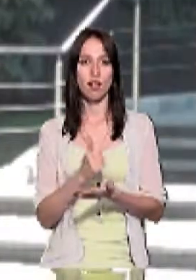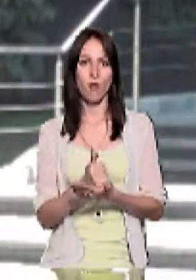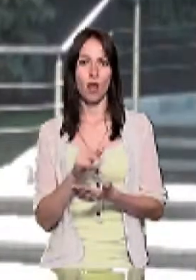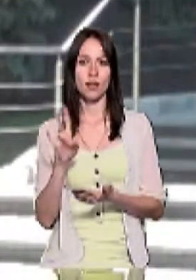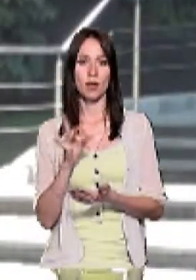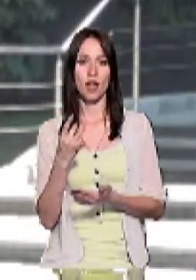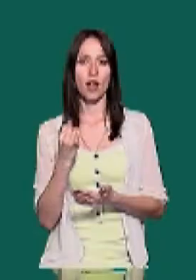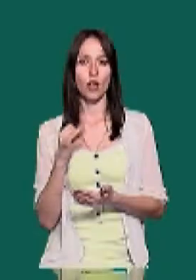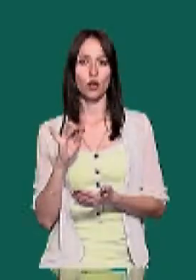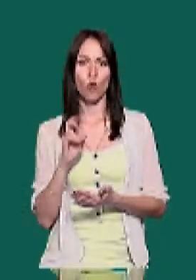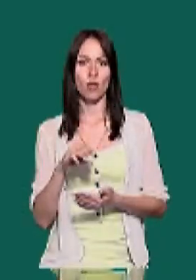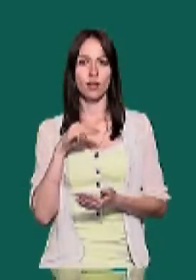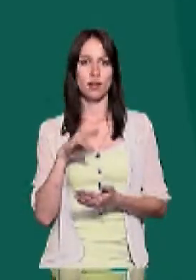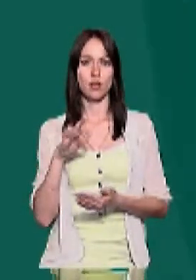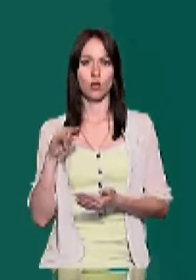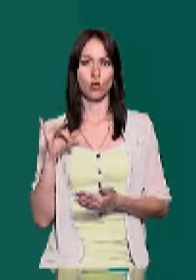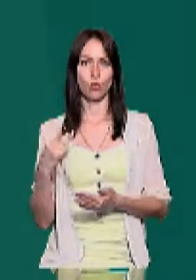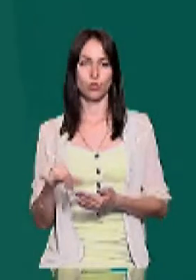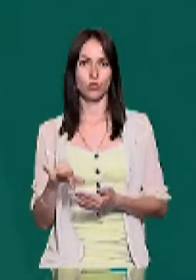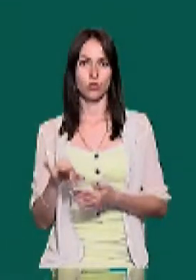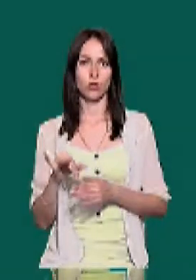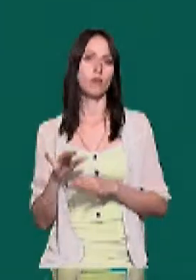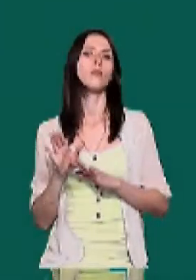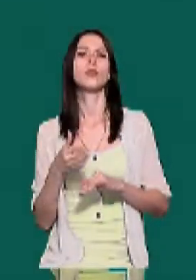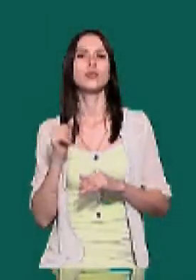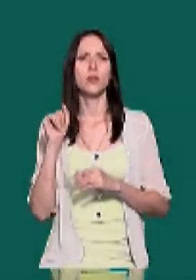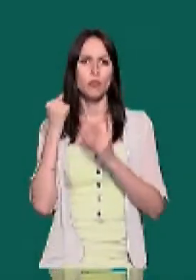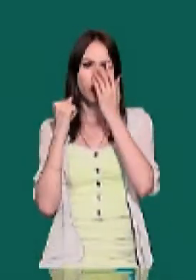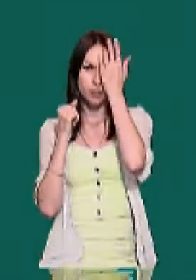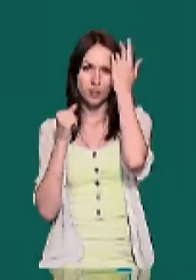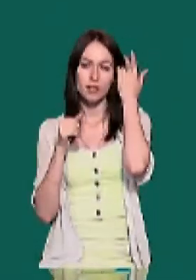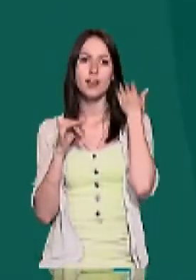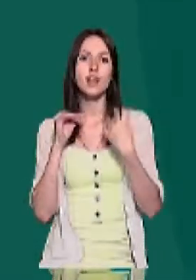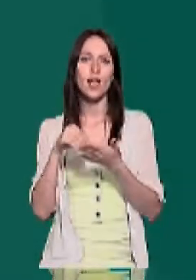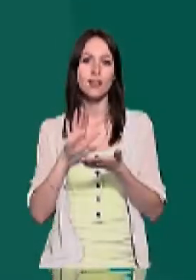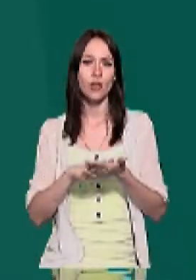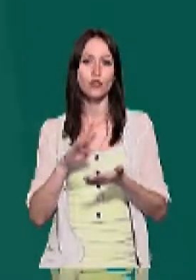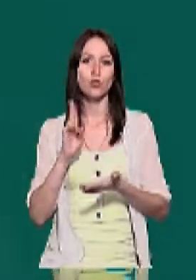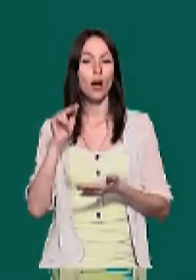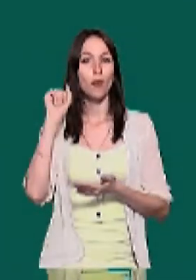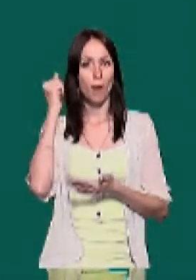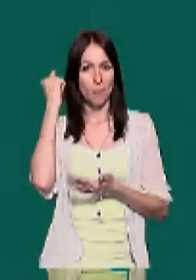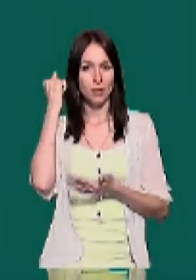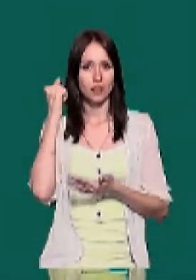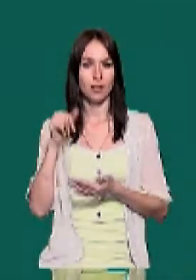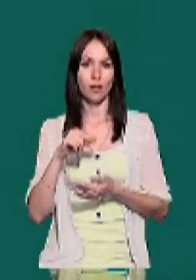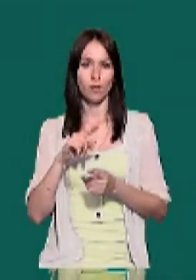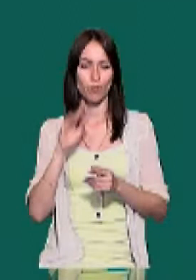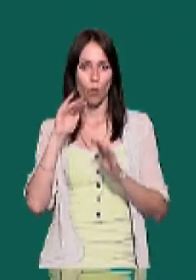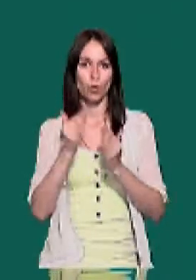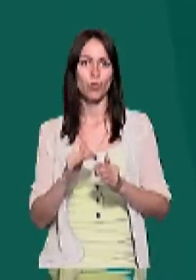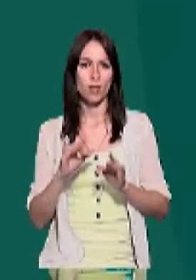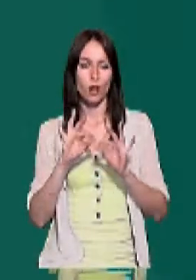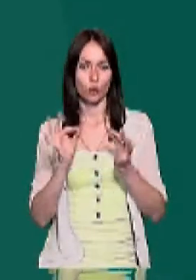Тетяна Топчій. Цей пам'ятник внесений до реєстру як пам'ятка монументального